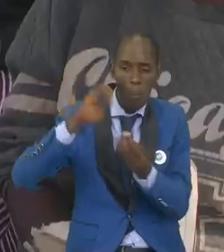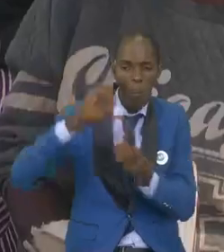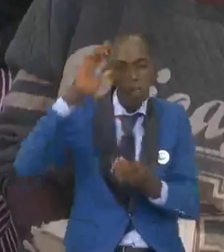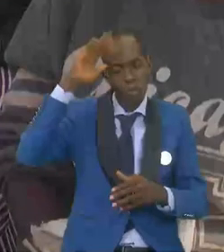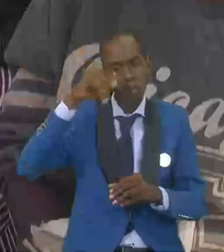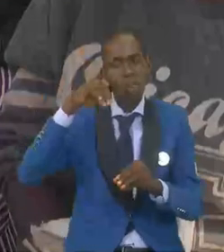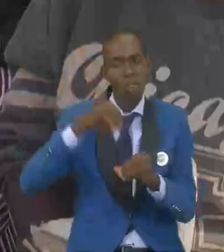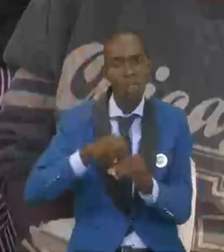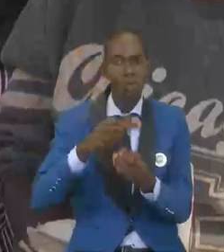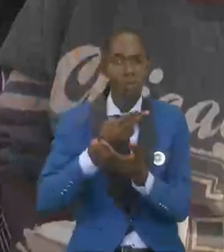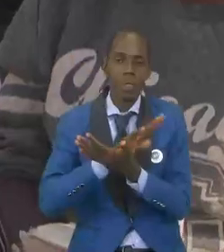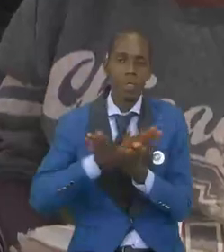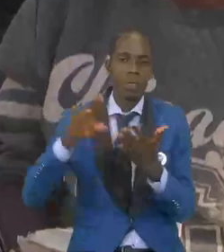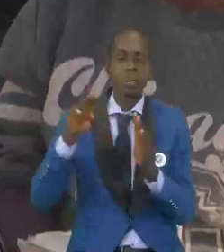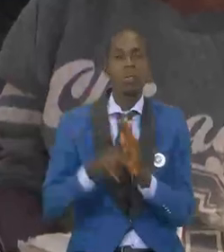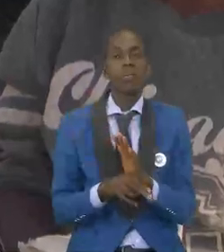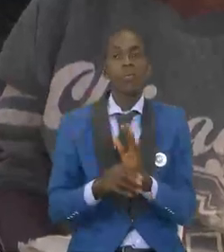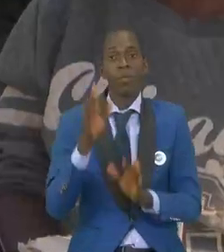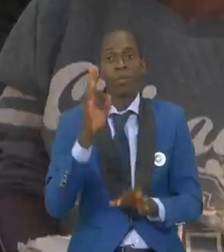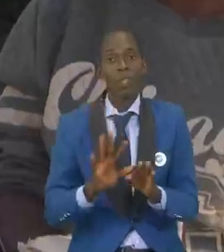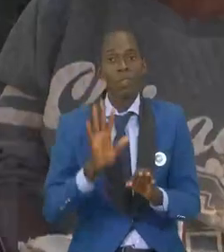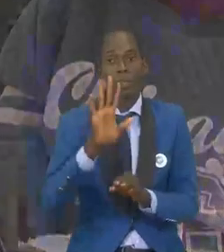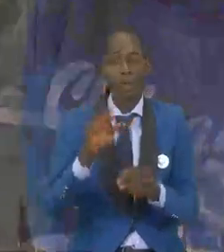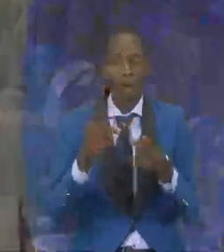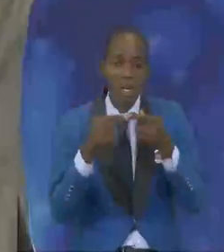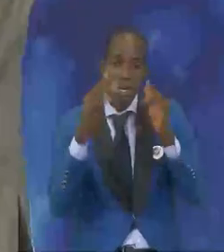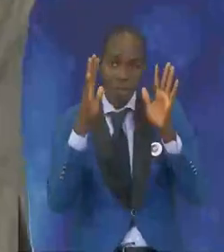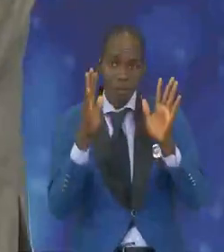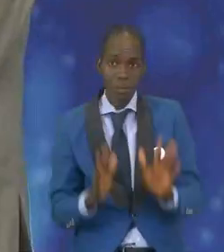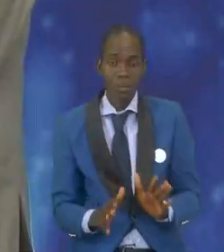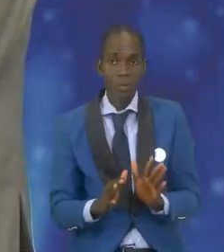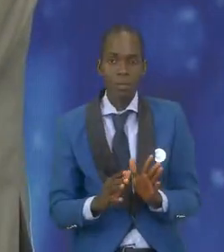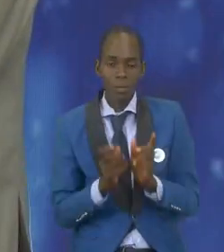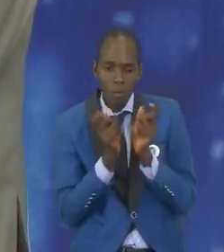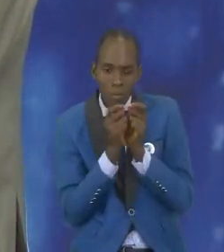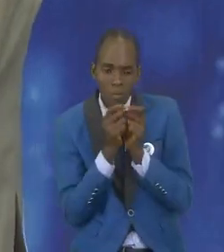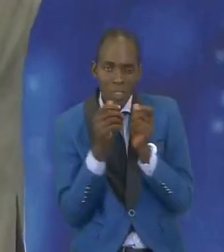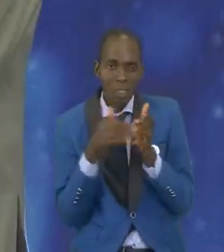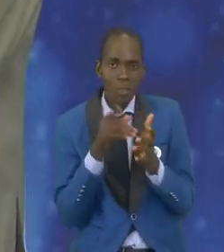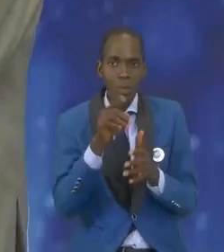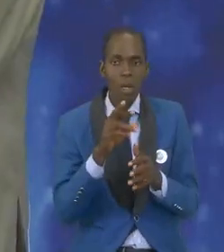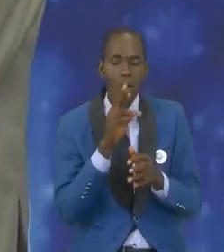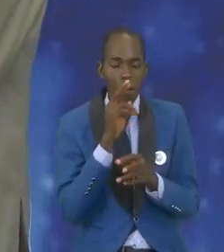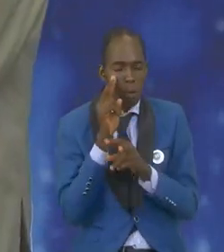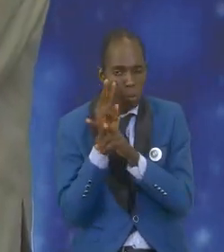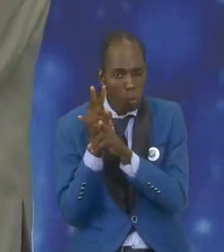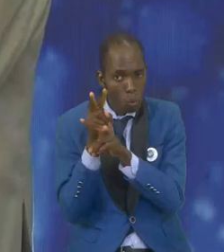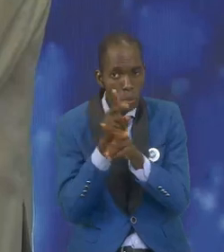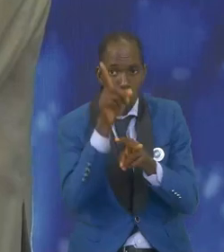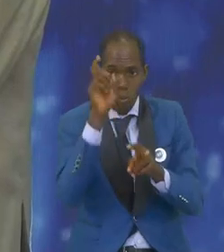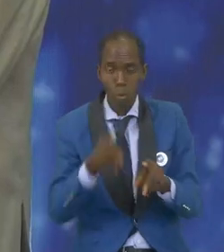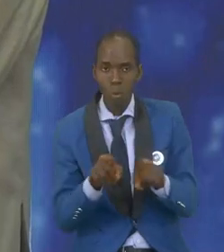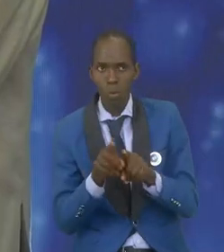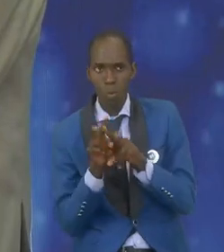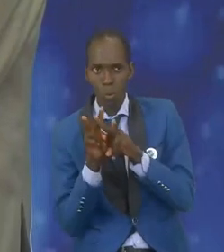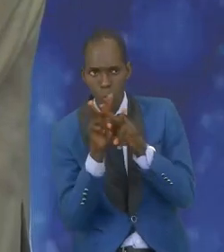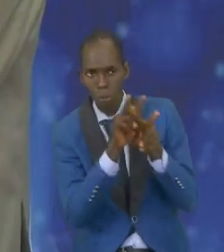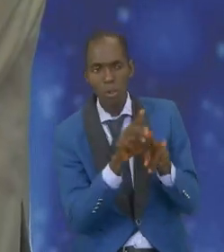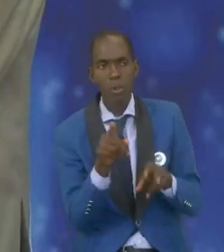têtu tu dois être aussi têtu dans la justice et dans la sainteté si cette conspirateur